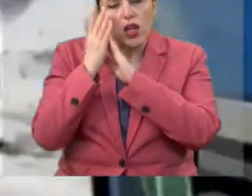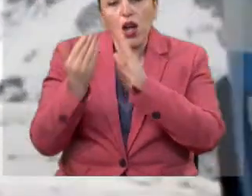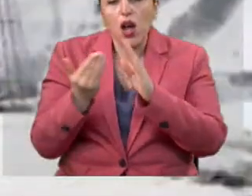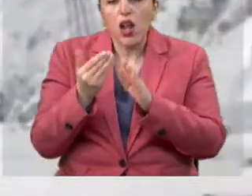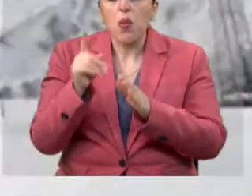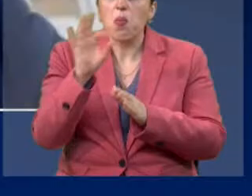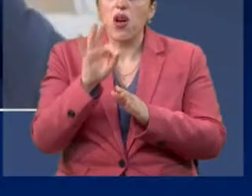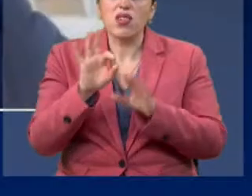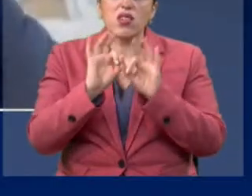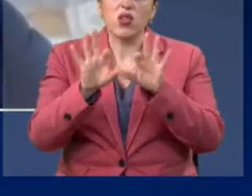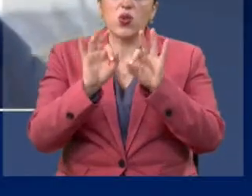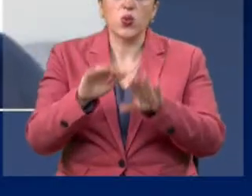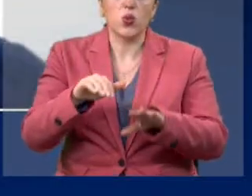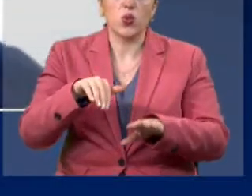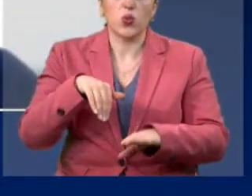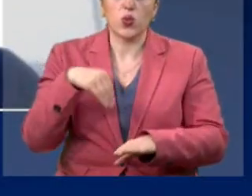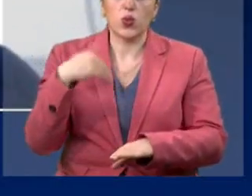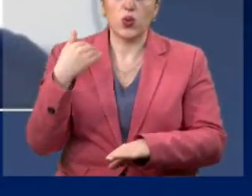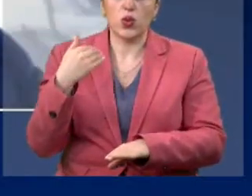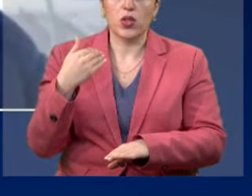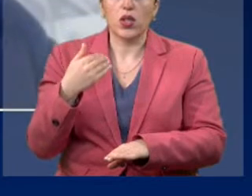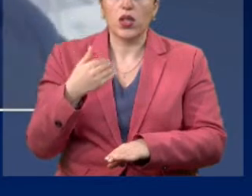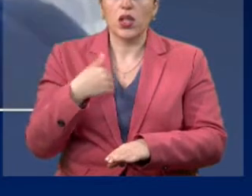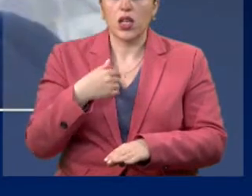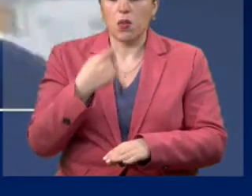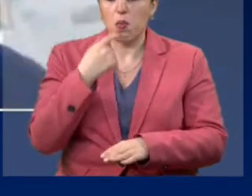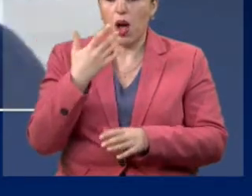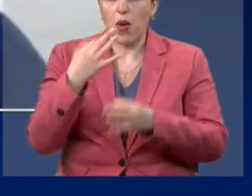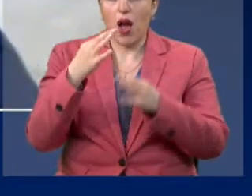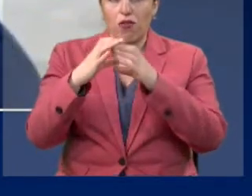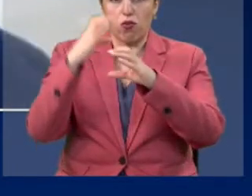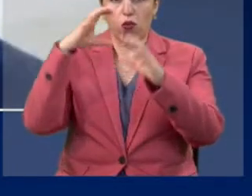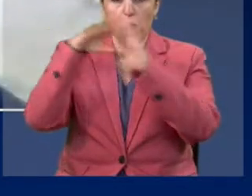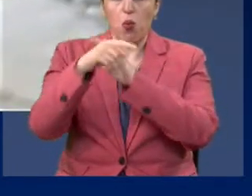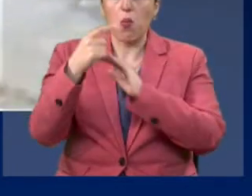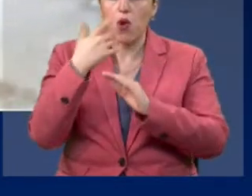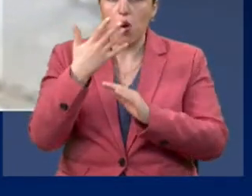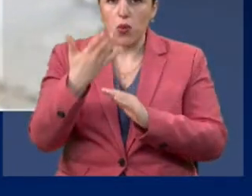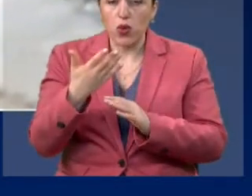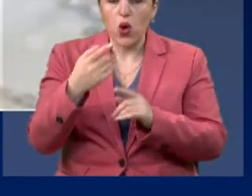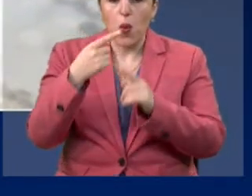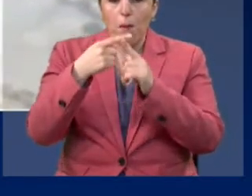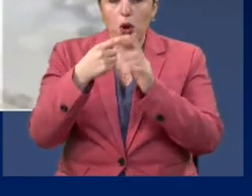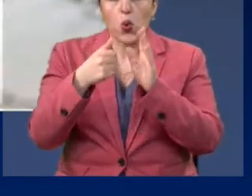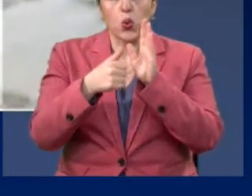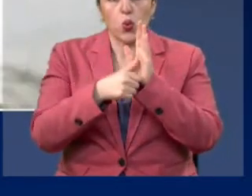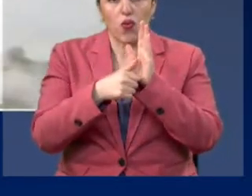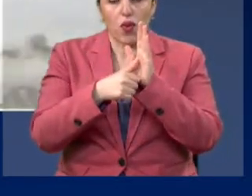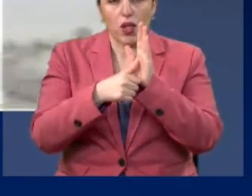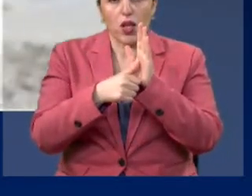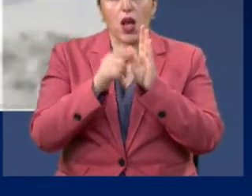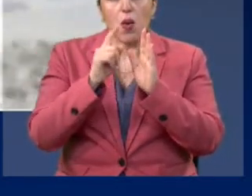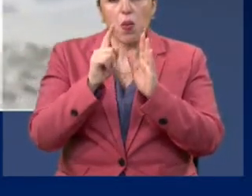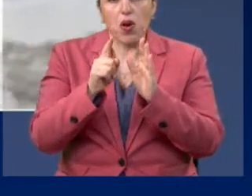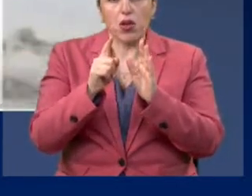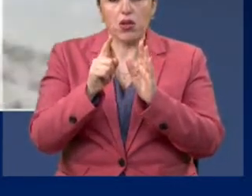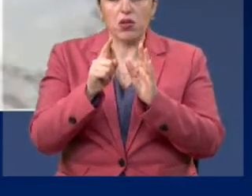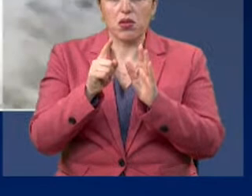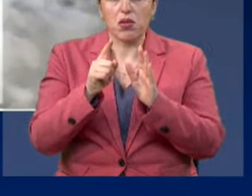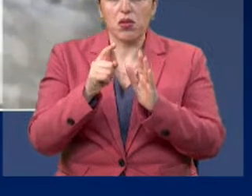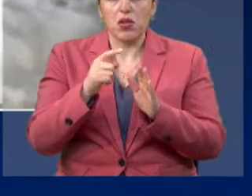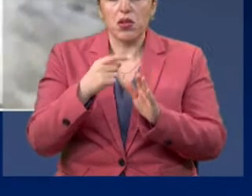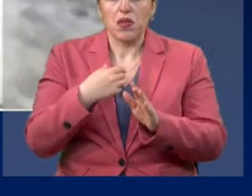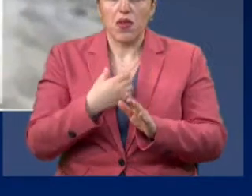չի ուզում խոսել։ Իմ մոտ պամիդորա բարձած ռեժիմով պլյուս 6 աշյան, բայց հավանականությունը շատ մեծ է